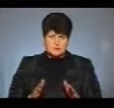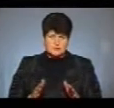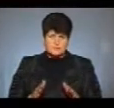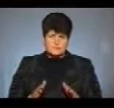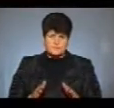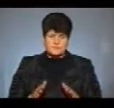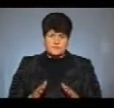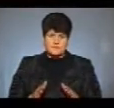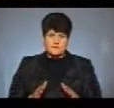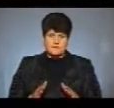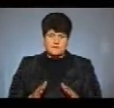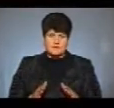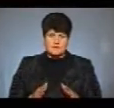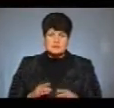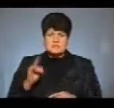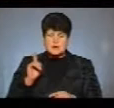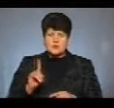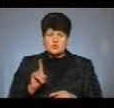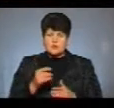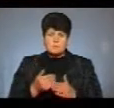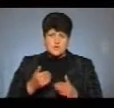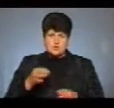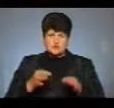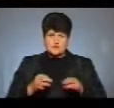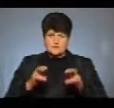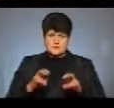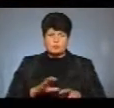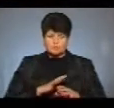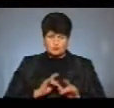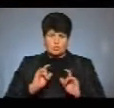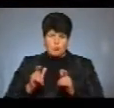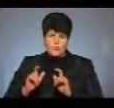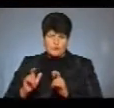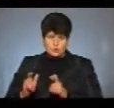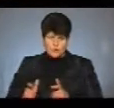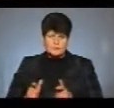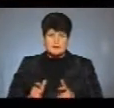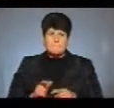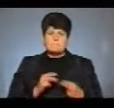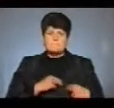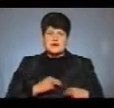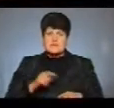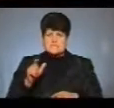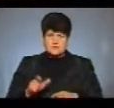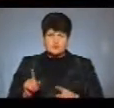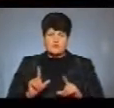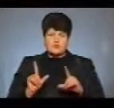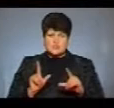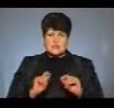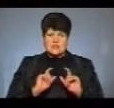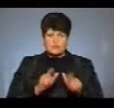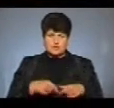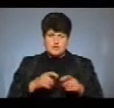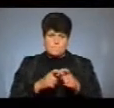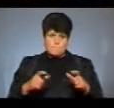причину. Знаю, що безпосередньо перед судовим засіданням було повідомлено оперативним працівником, що виїжджали для вручення